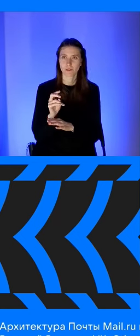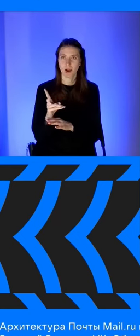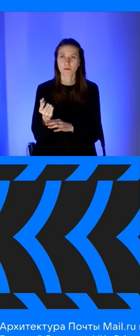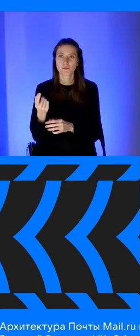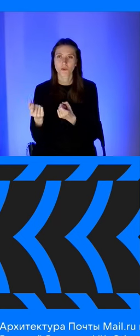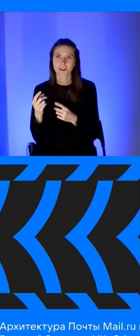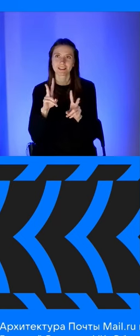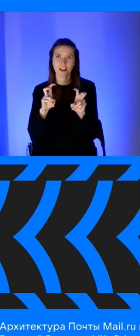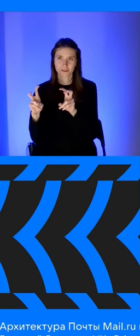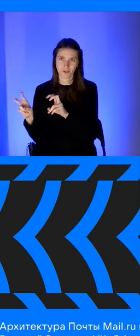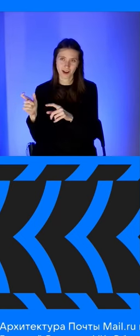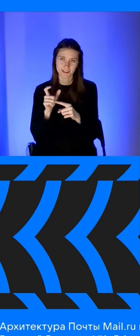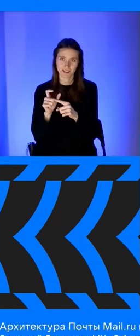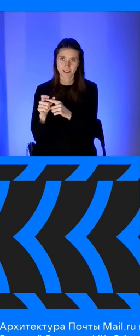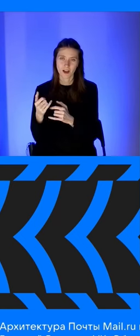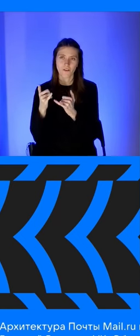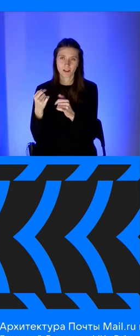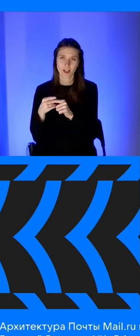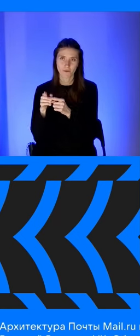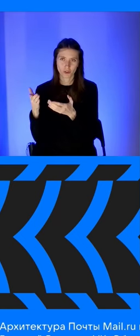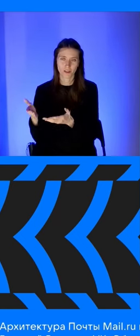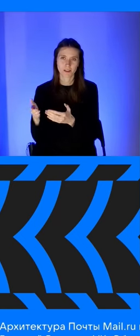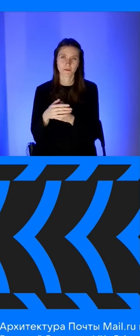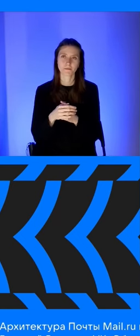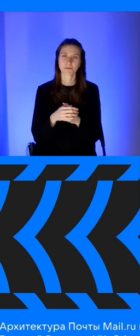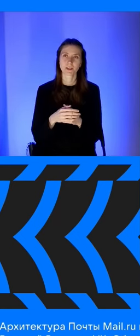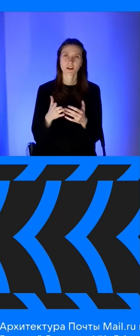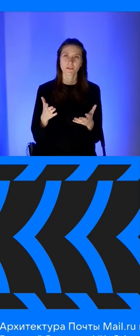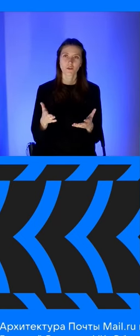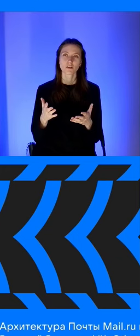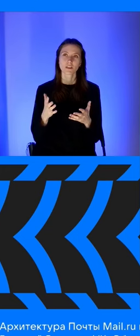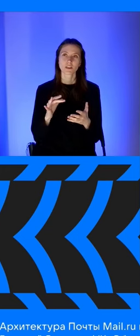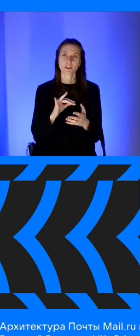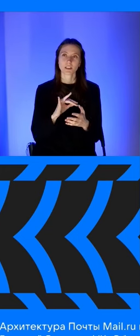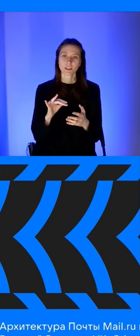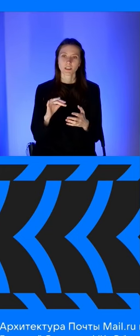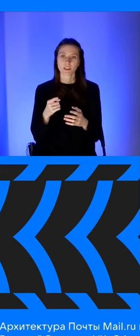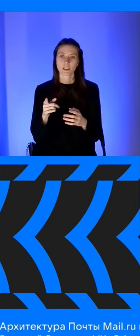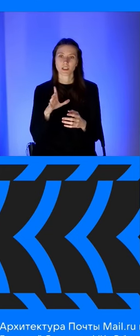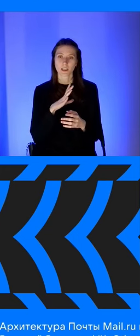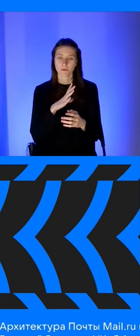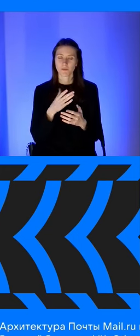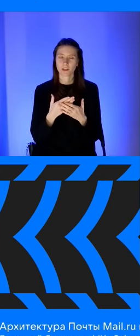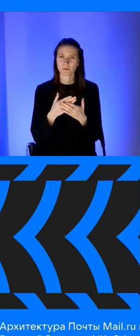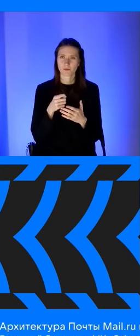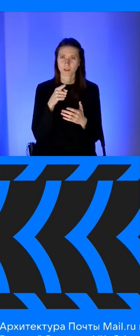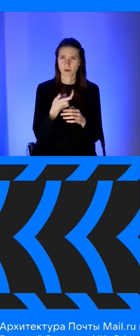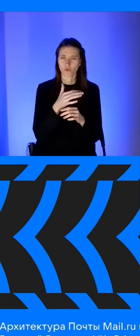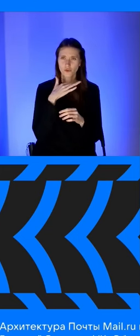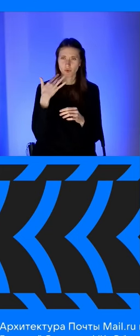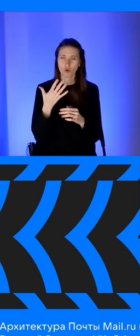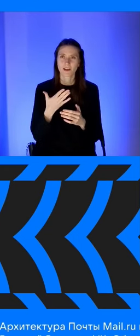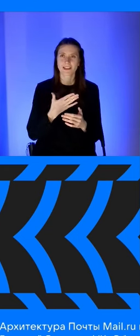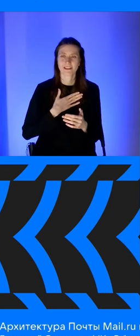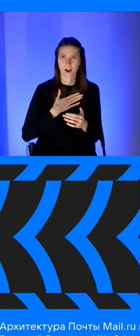это менять на какой-нибудь Envoy, хотя на самом деле у нас тоже там рядышком где-то есть, вот, для всех других сервисов, потому что там много нашей